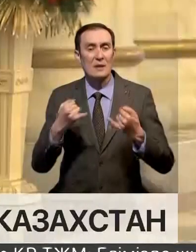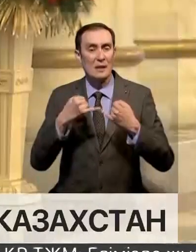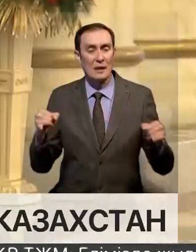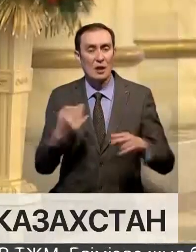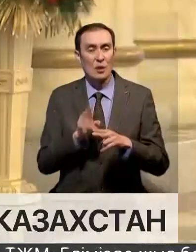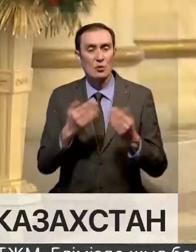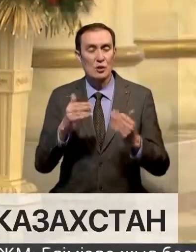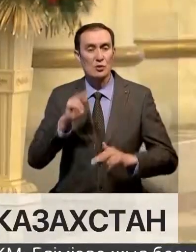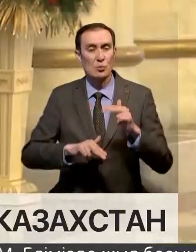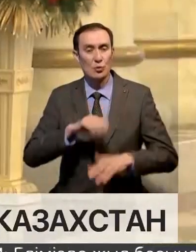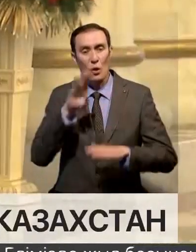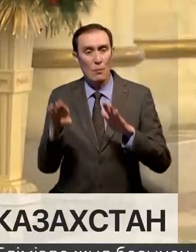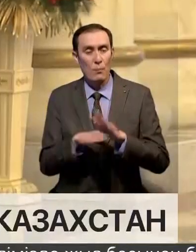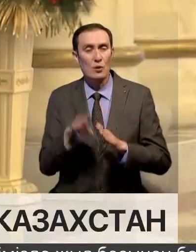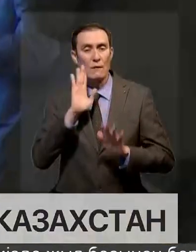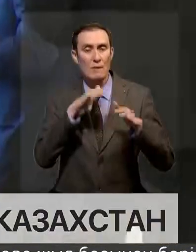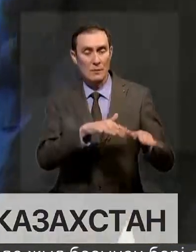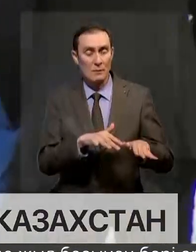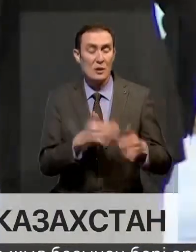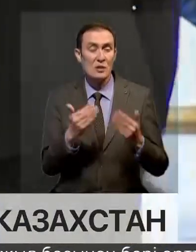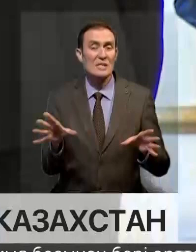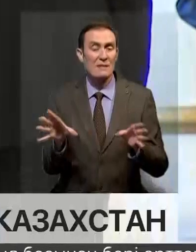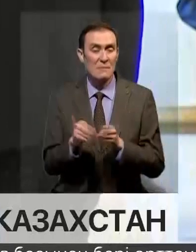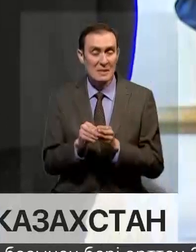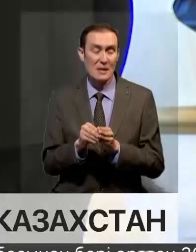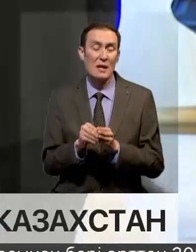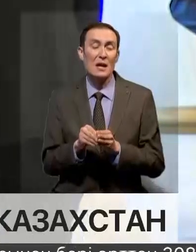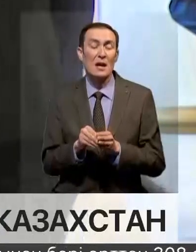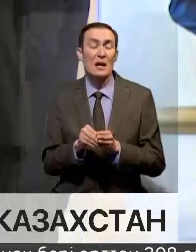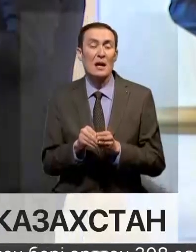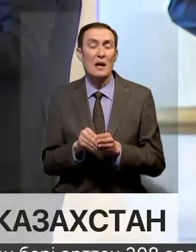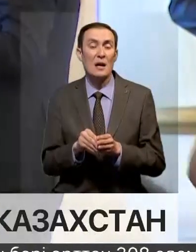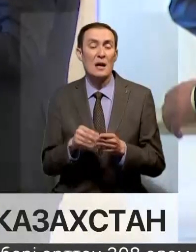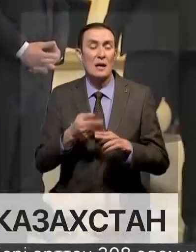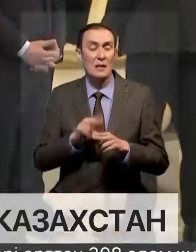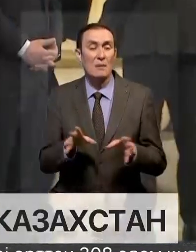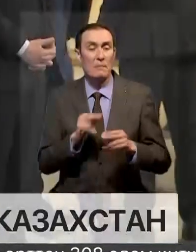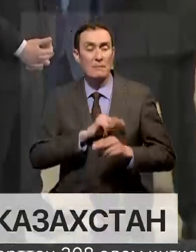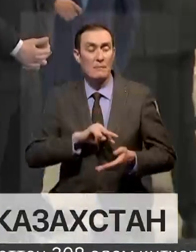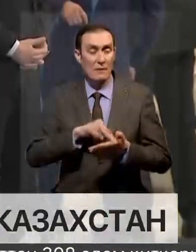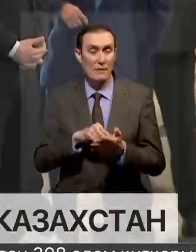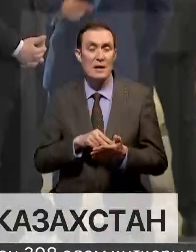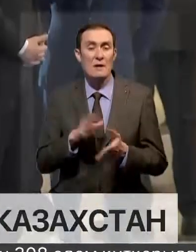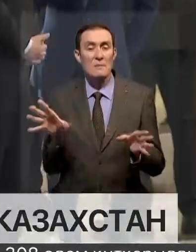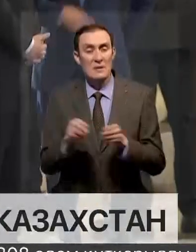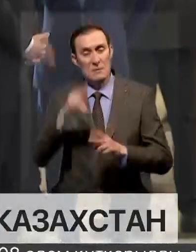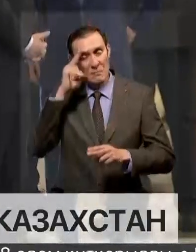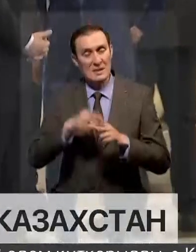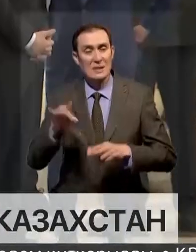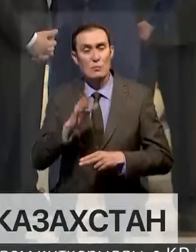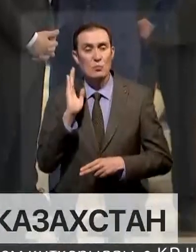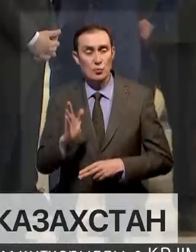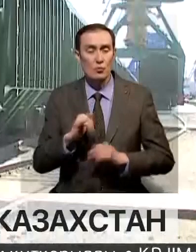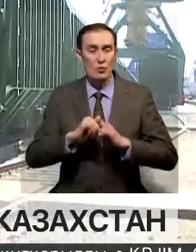которую сейчас прокладывают под дно Каспия. Впрочем, совместно – теперь ключевое слово стратегических партнеров. Вместе братские республики